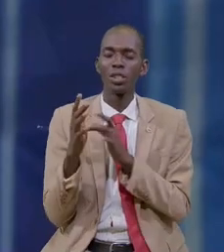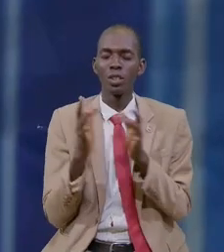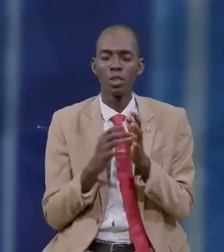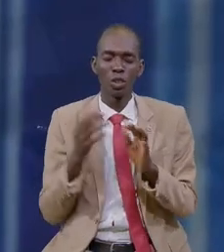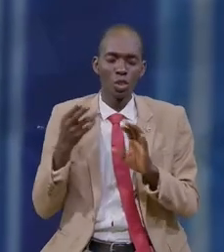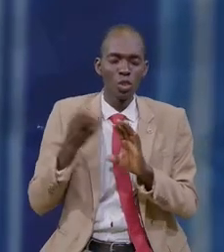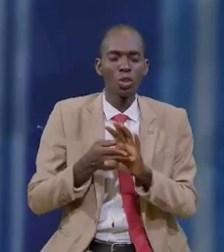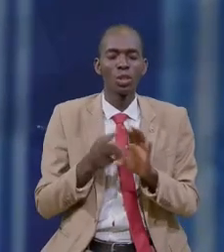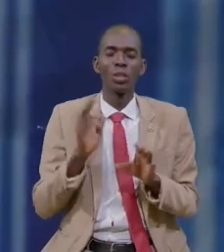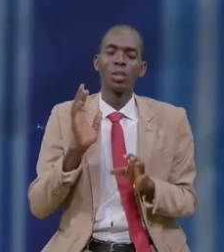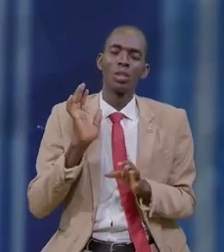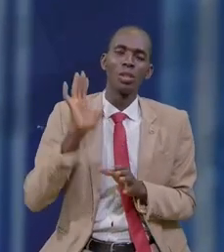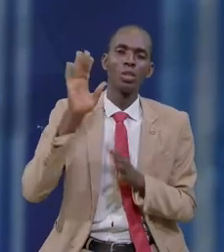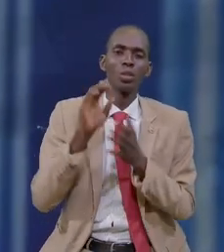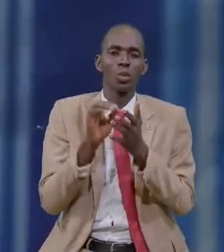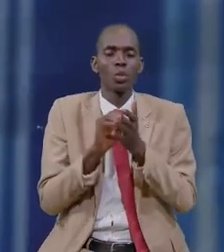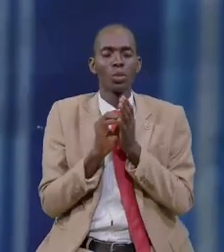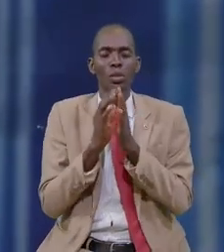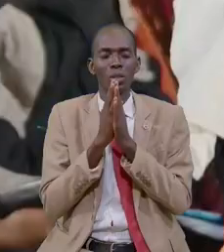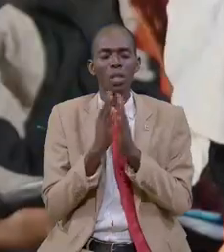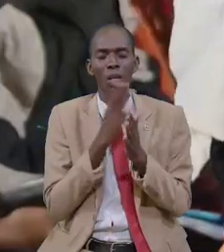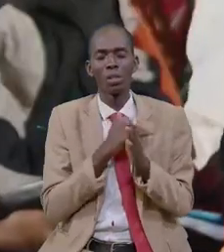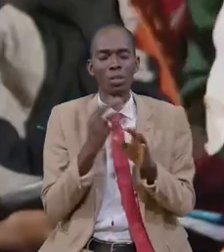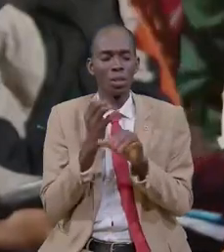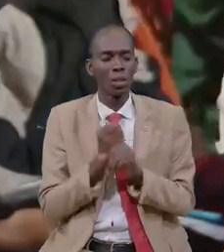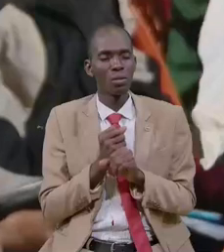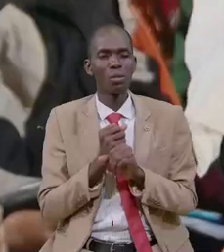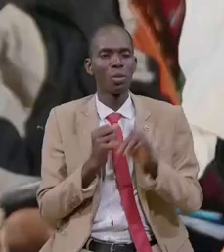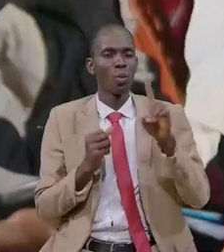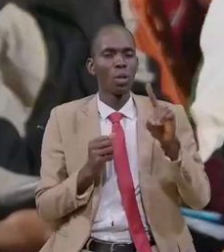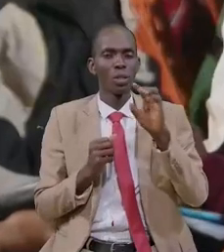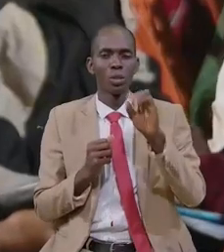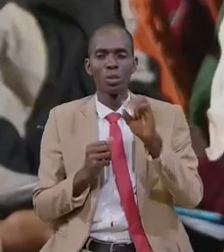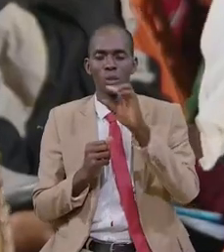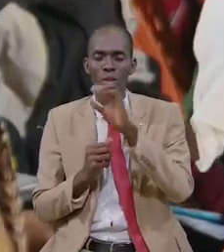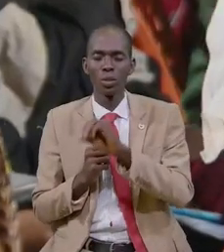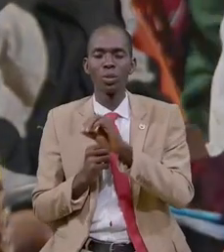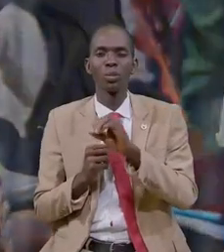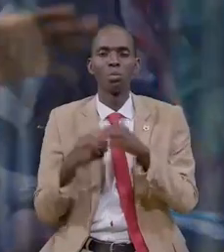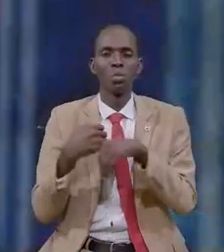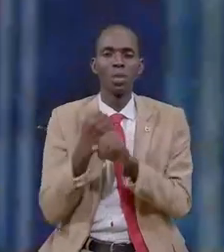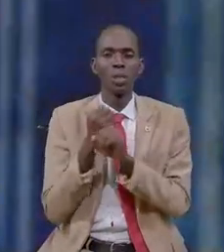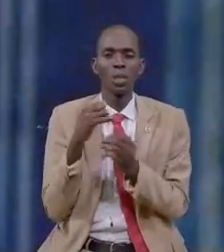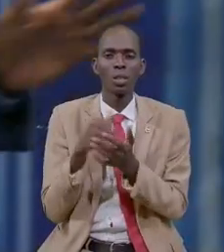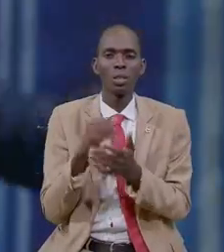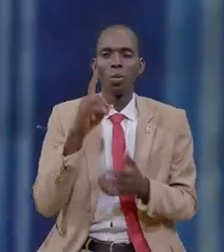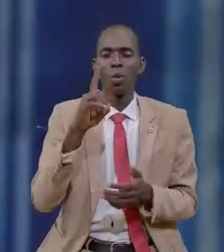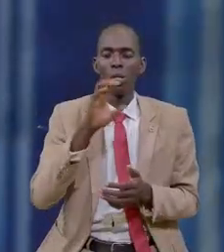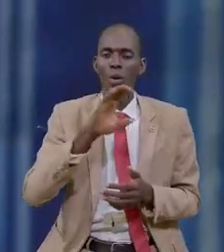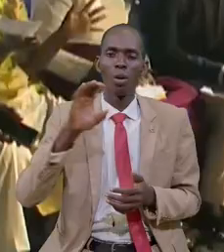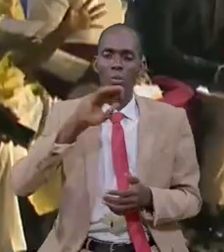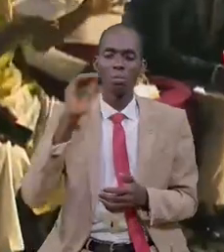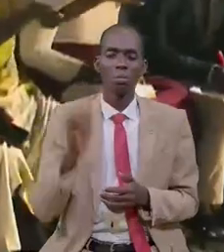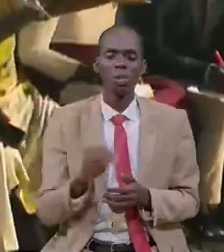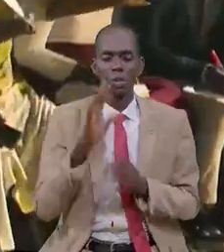intercession. Et vous mettez un zéro, zéro. Ça fait quoi? Ça fait 100. 100%. Vos prières